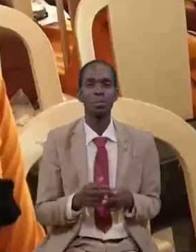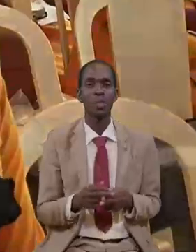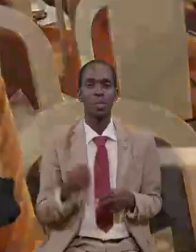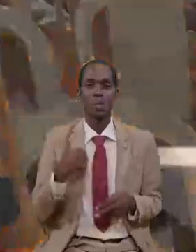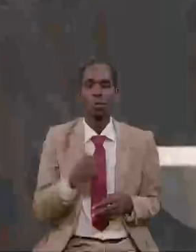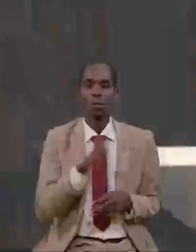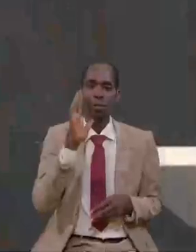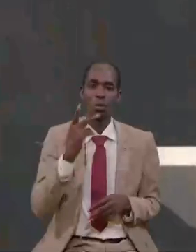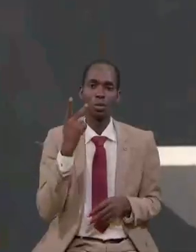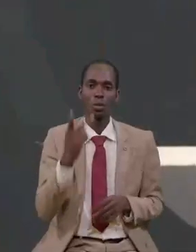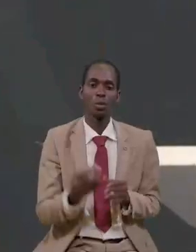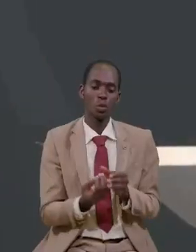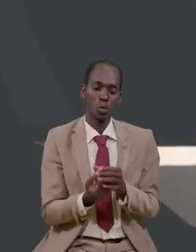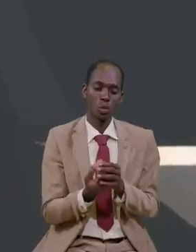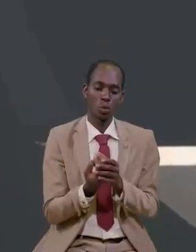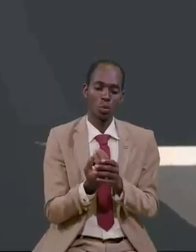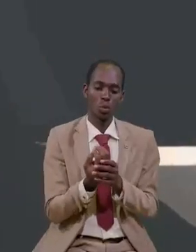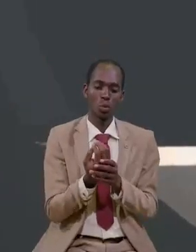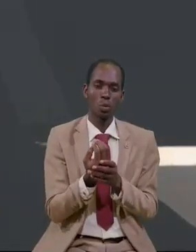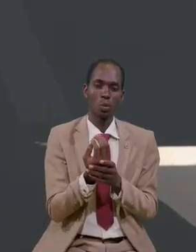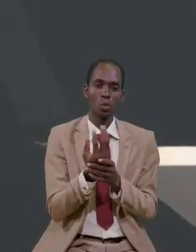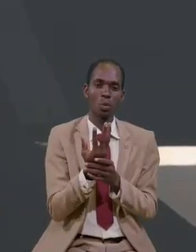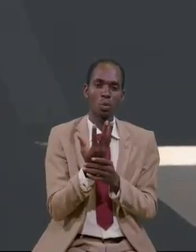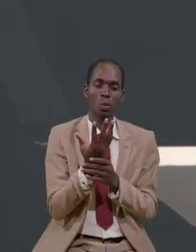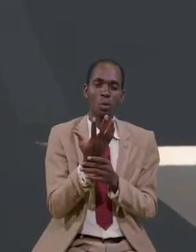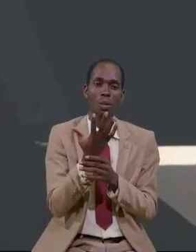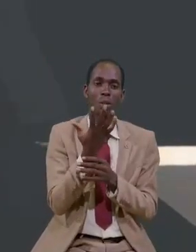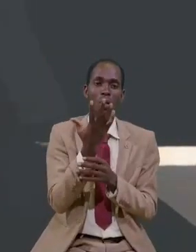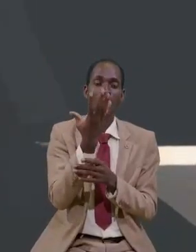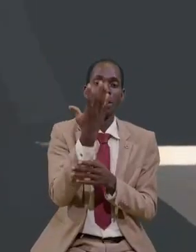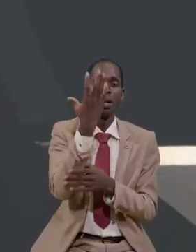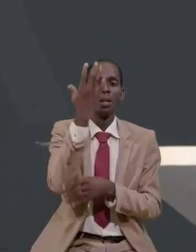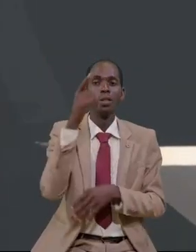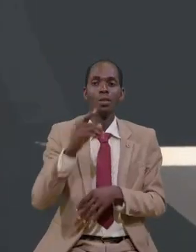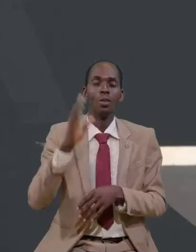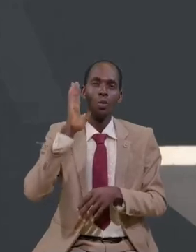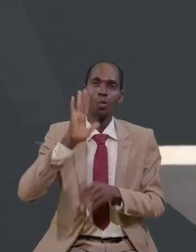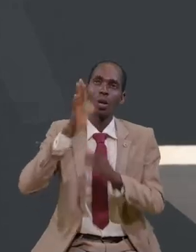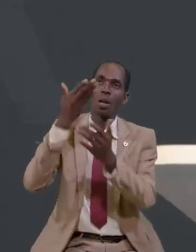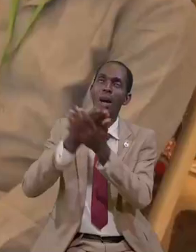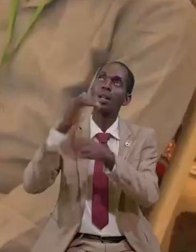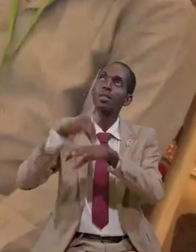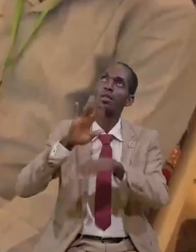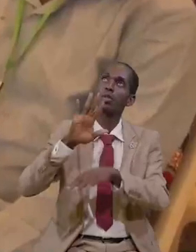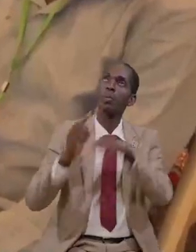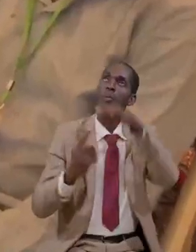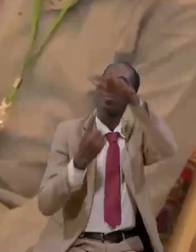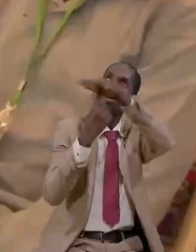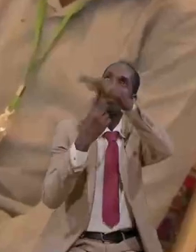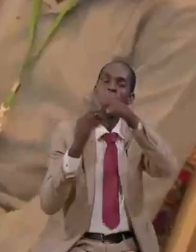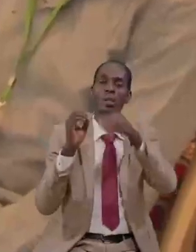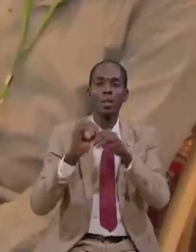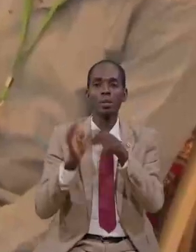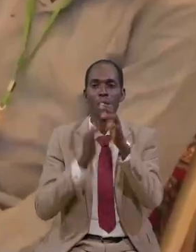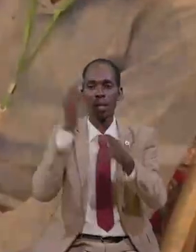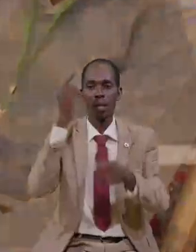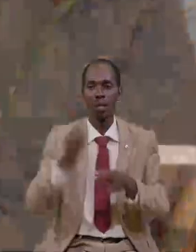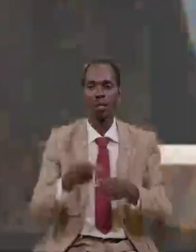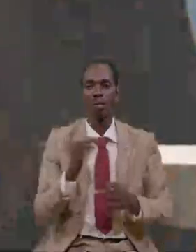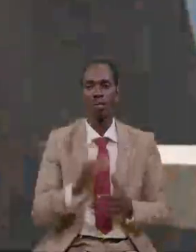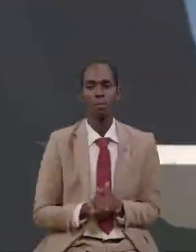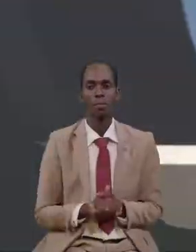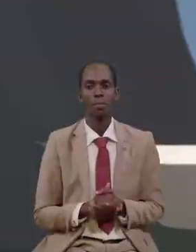verra grandir, grandir, grandir. Tu parviendras à ton sommet au nom de Jésus. Le